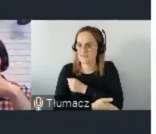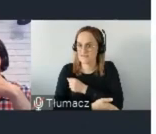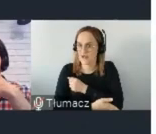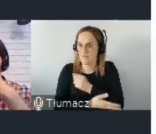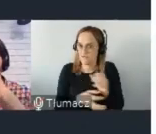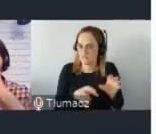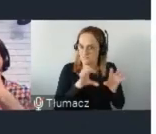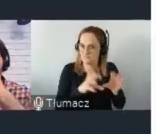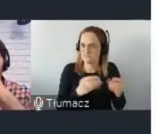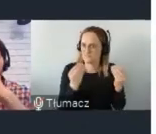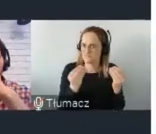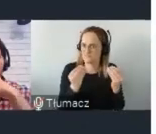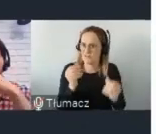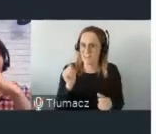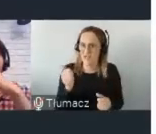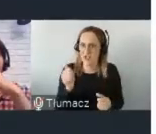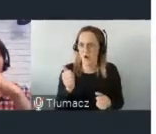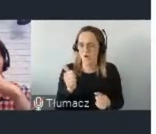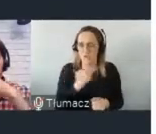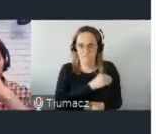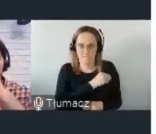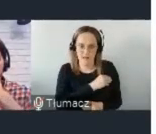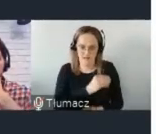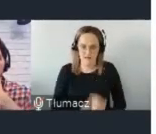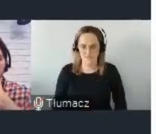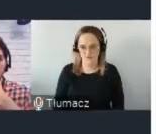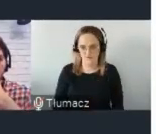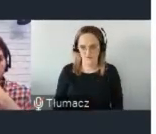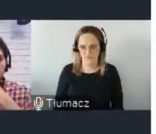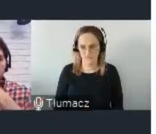już świetnej jakości materiałów.